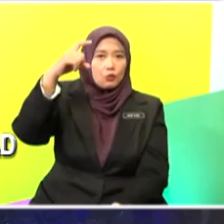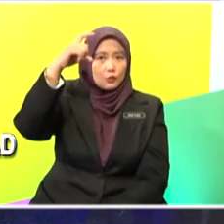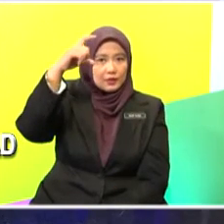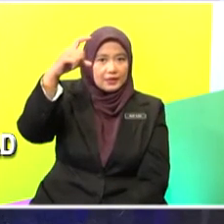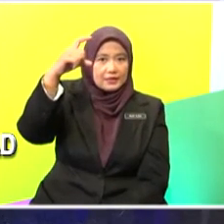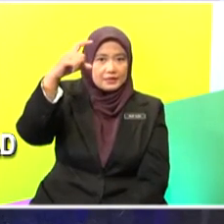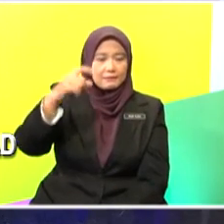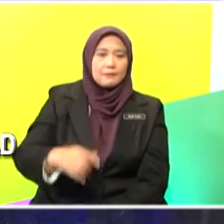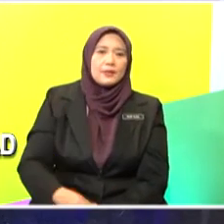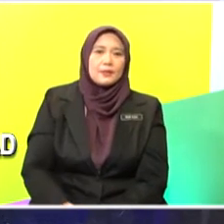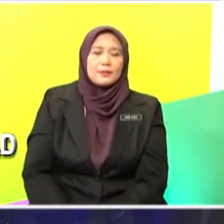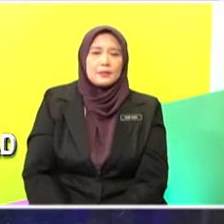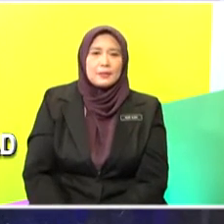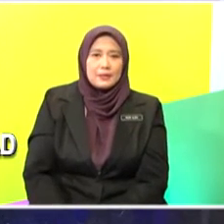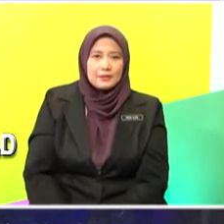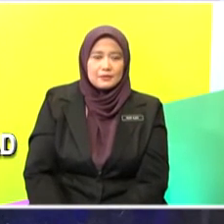tepi bulan sabit.